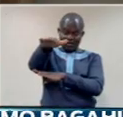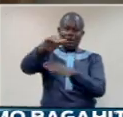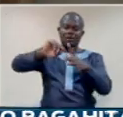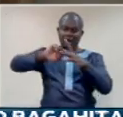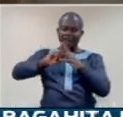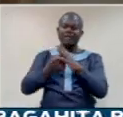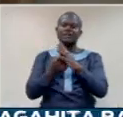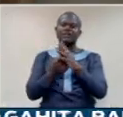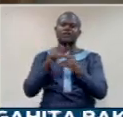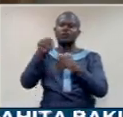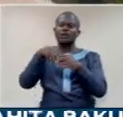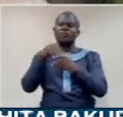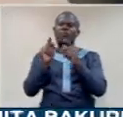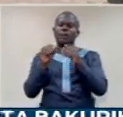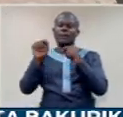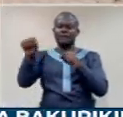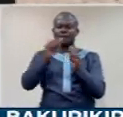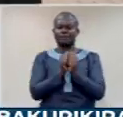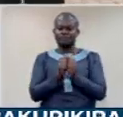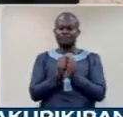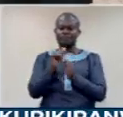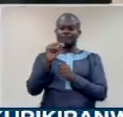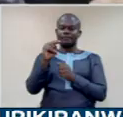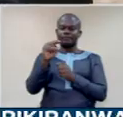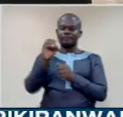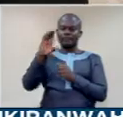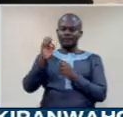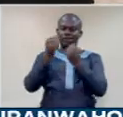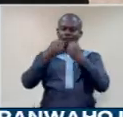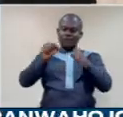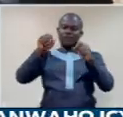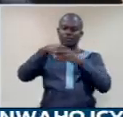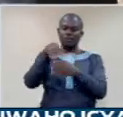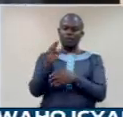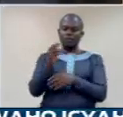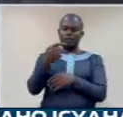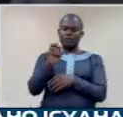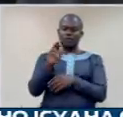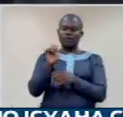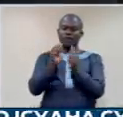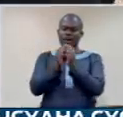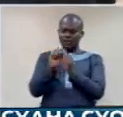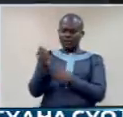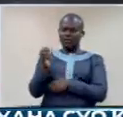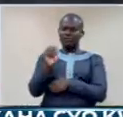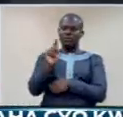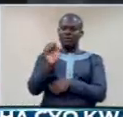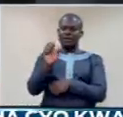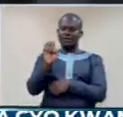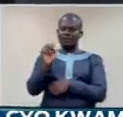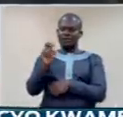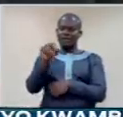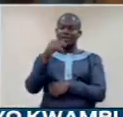batangiye noneho no kujya mu baturage Inosaruti jana warokokiye mu biryogo mu gihe wa Kigali ndetse na mugenzi we muka kimenye specials bombe bemeza